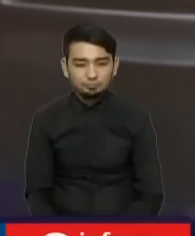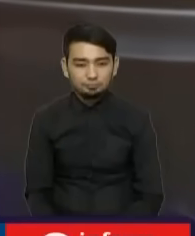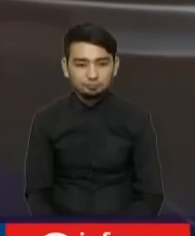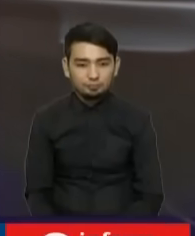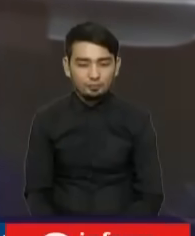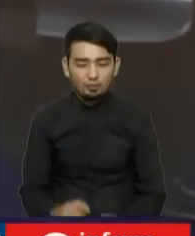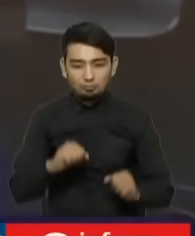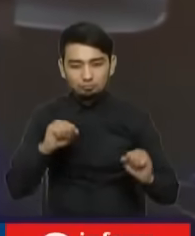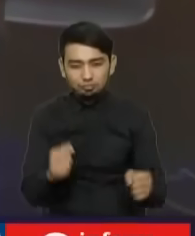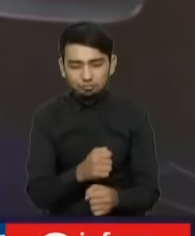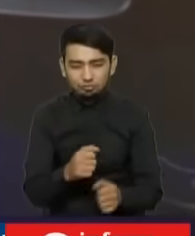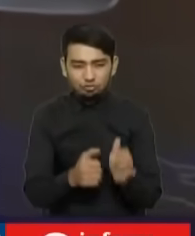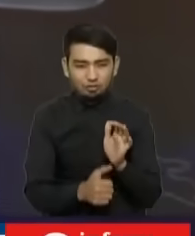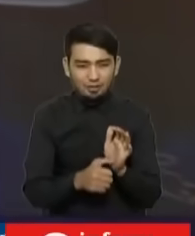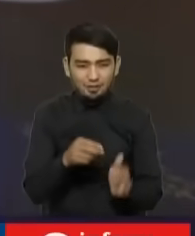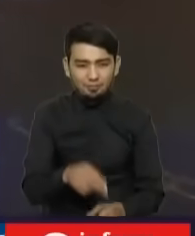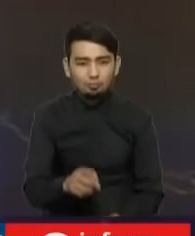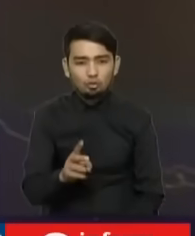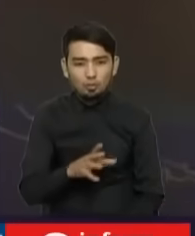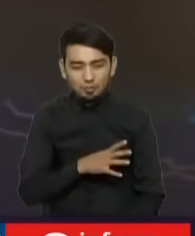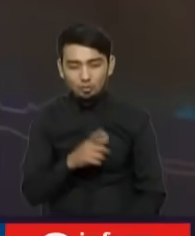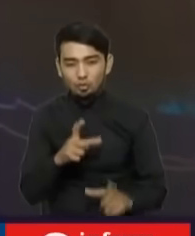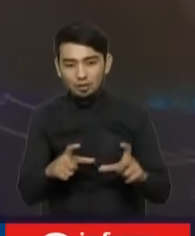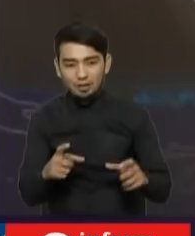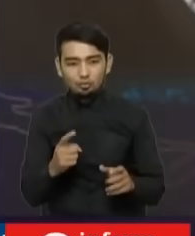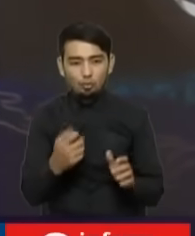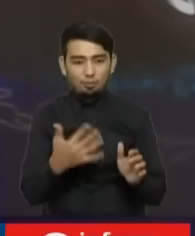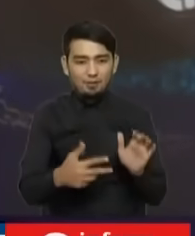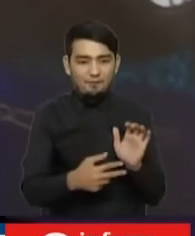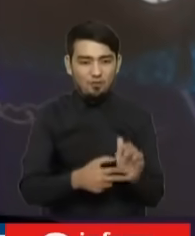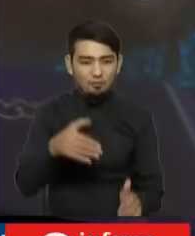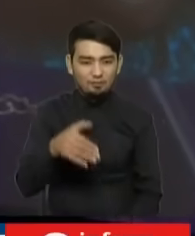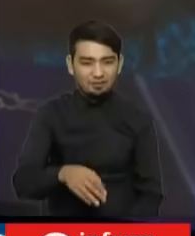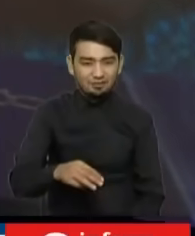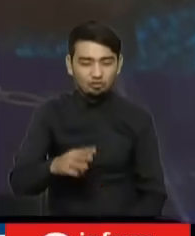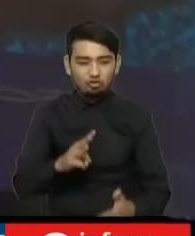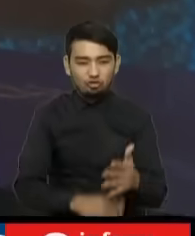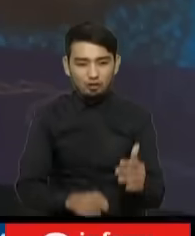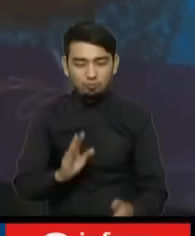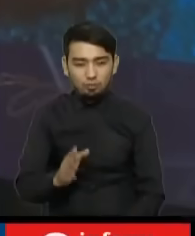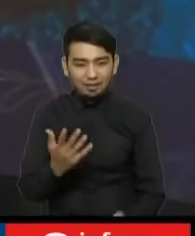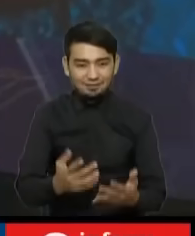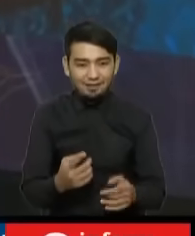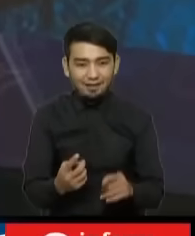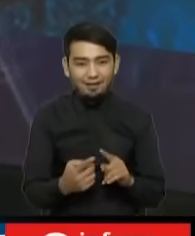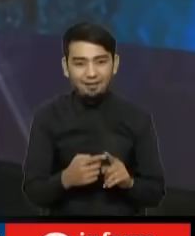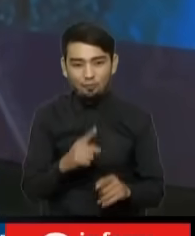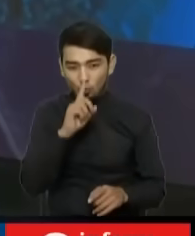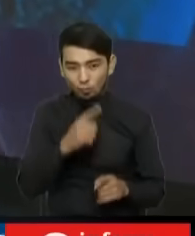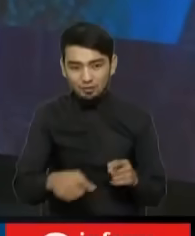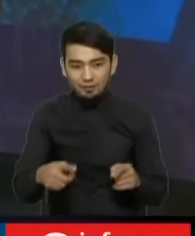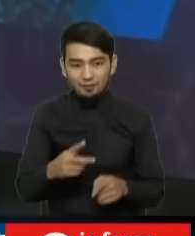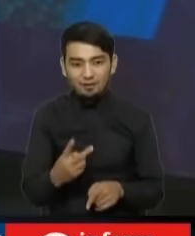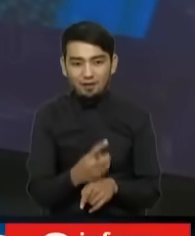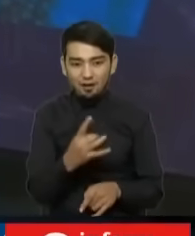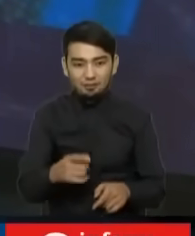Енді жылдамдықты 60-тан асырған жүргізушілер 158 мың теңге айыппұл төлейді. Ал егер ереже бір жылда екінші рет бұзылса,